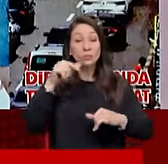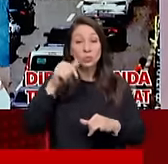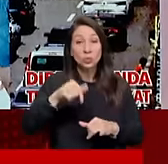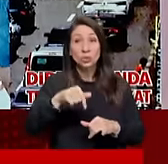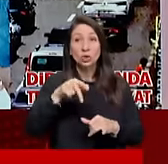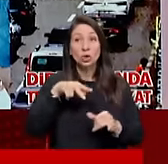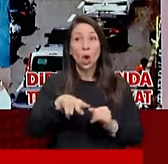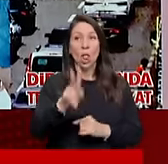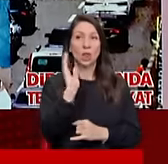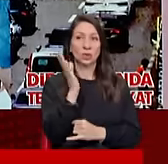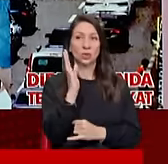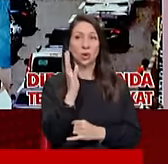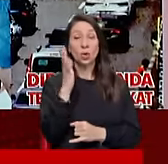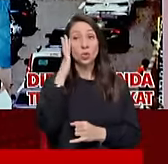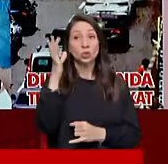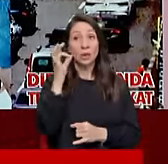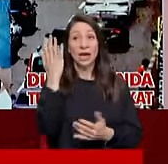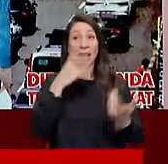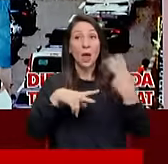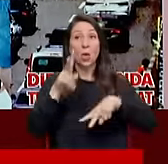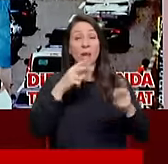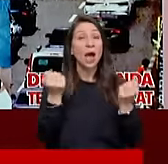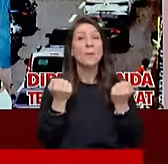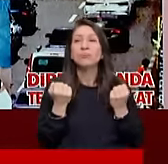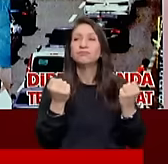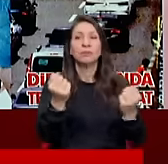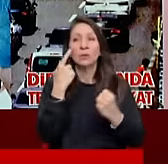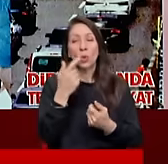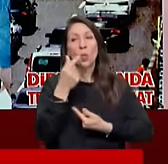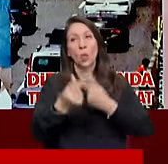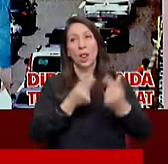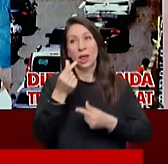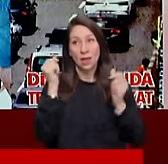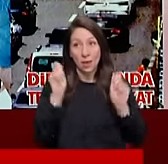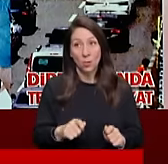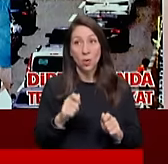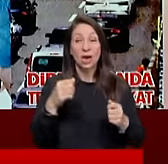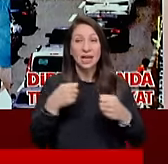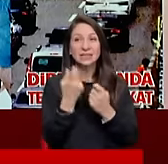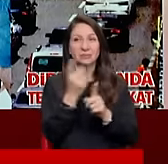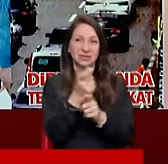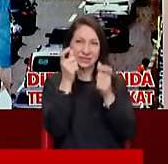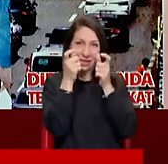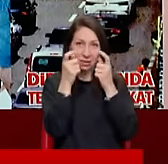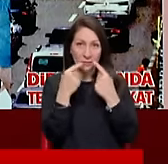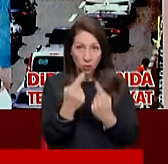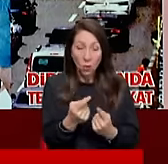bugün yola çıkıyor. Uzmanlar karayolu seyahatleri için uyarılarını yine ilettiler. Hürriyet gazetesinin ilk